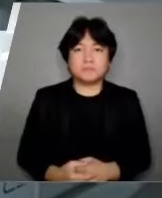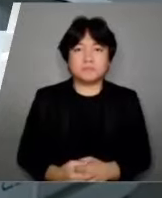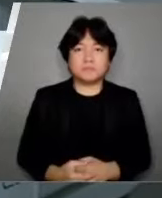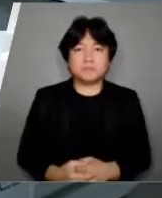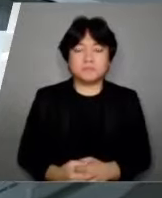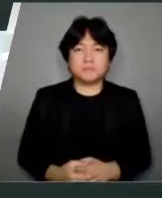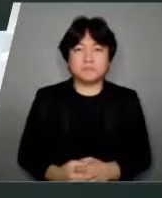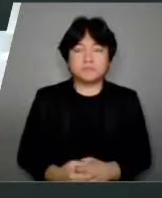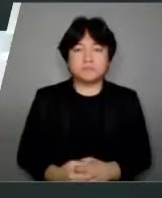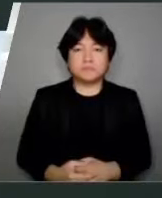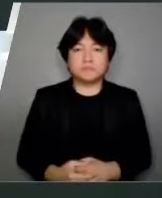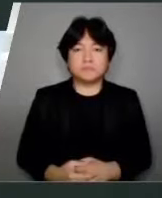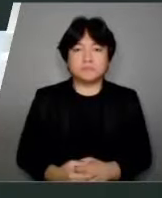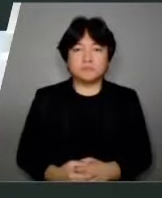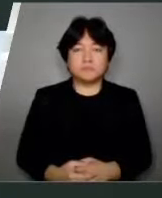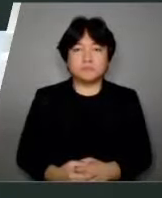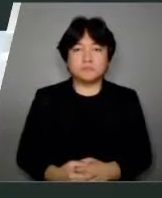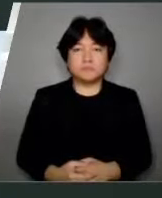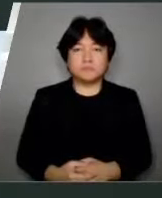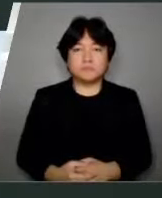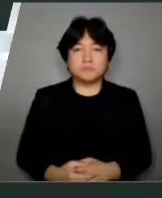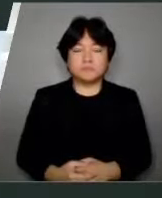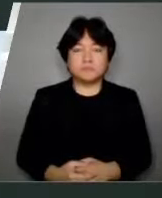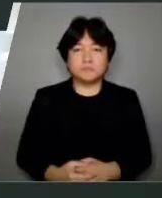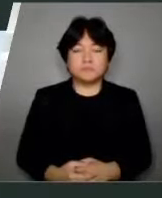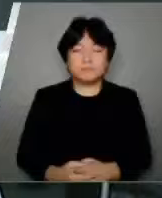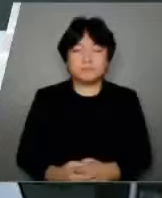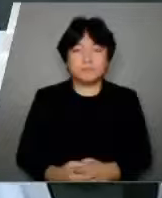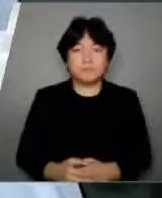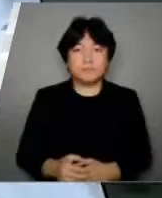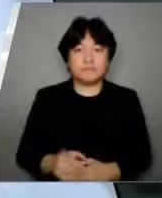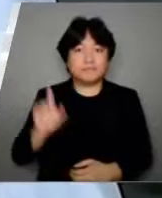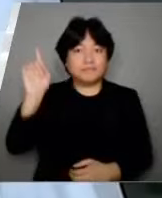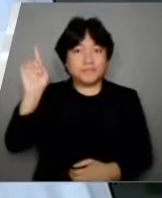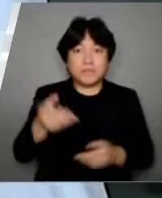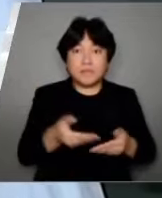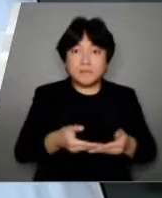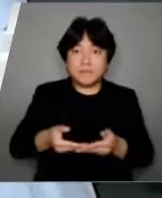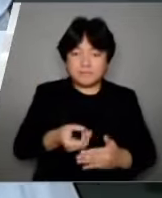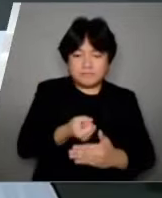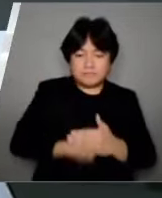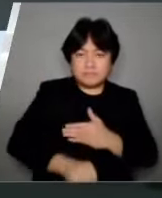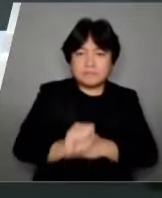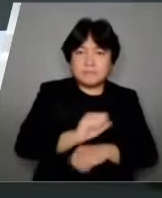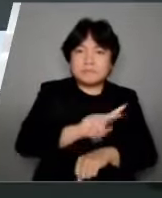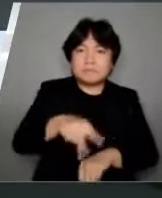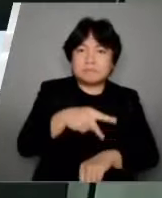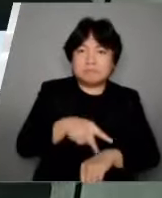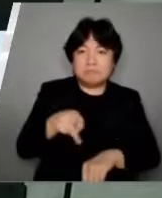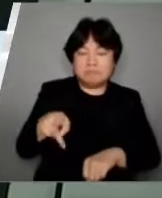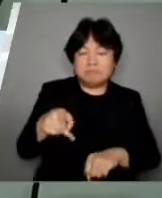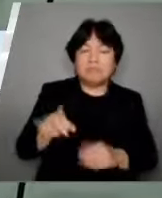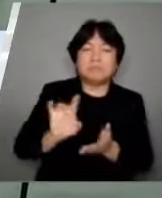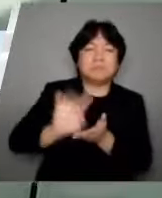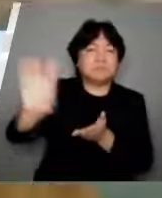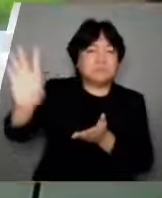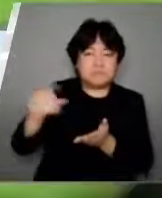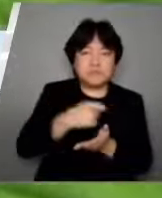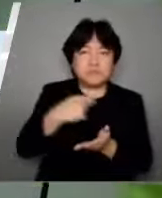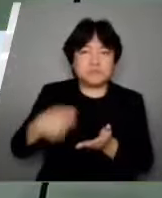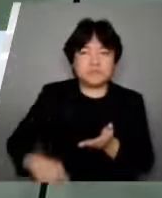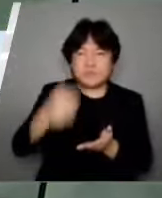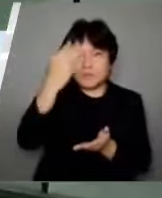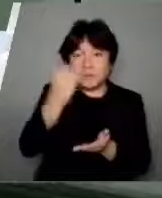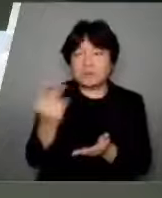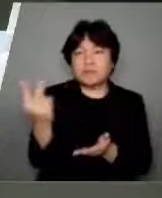Sa Pilipinas, pinanganak ang sanggol na ito pero pinadeport siya gaya ng kanyang mga magulang patungong China. Kasama ang kanyang mga